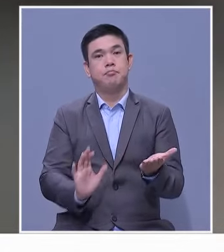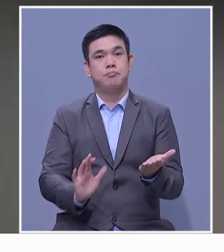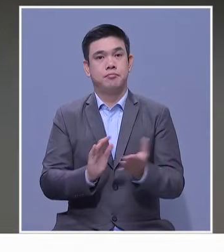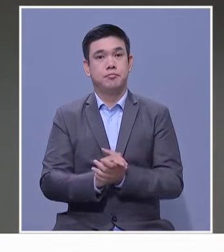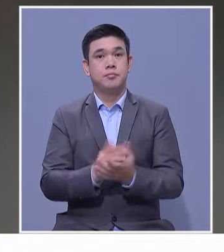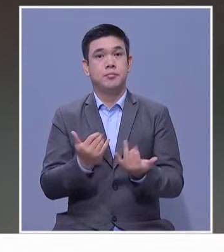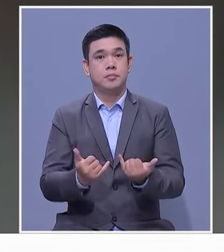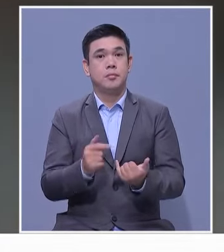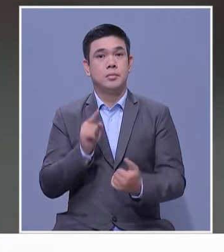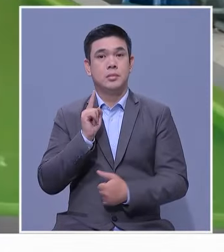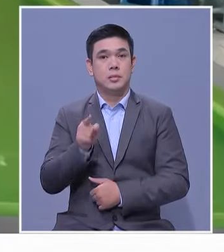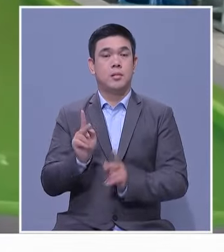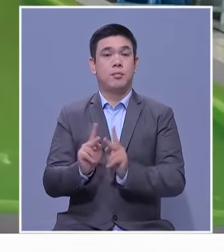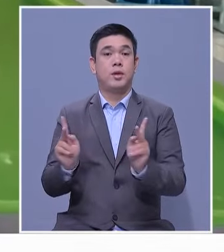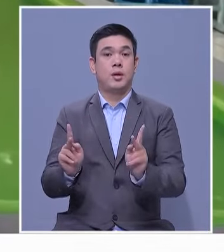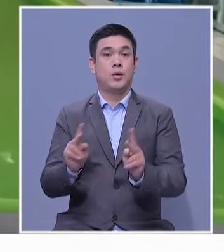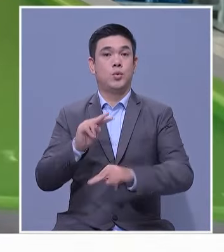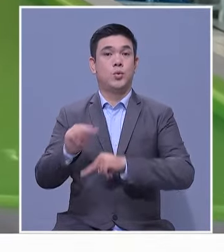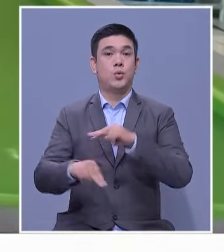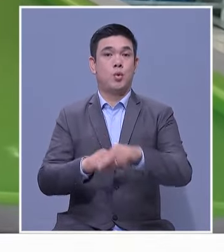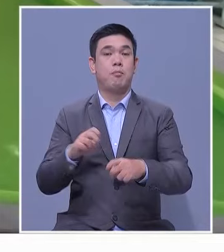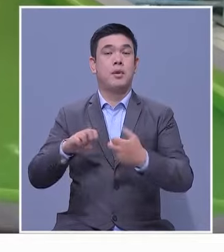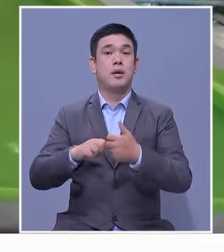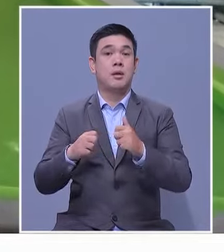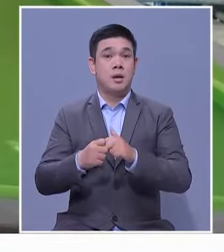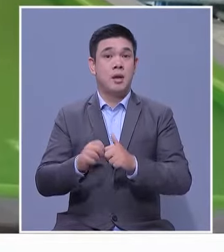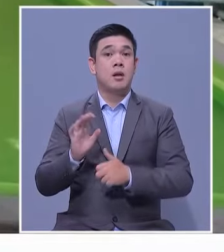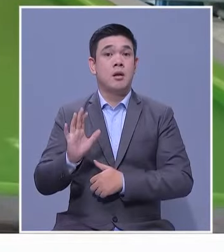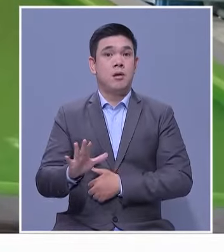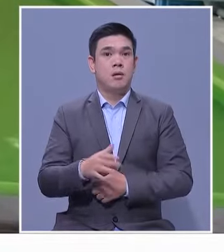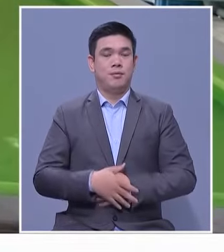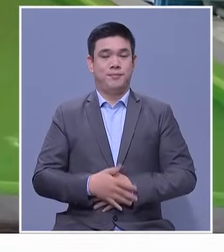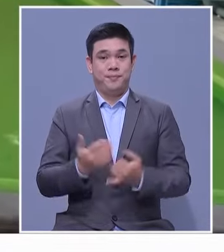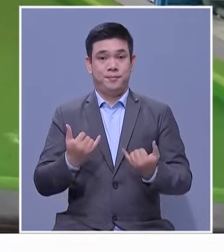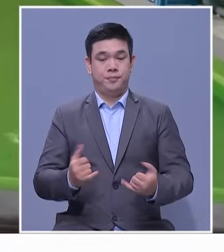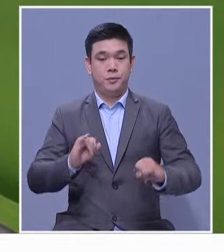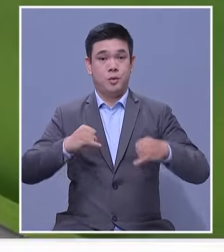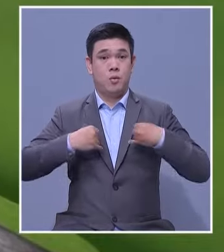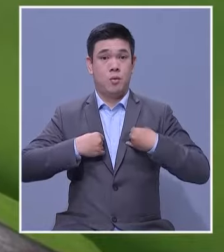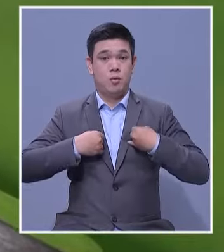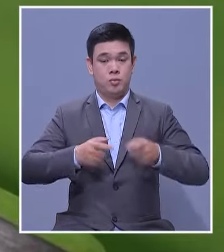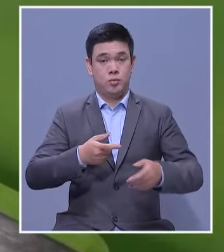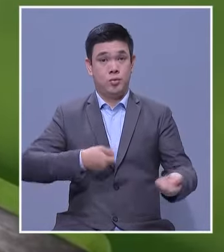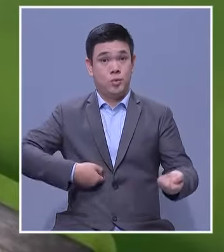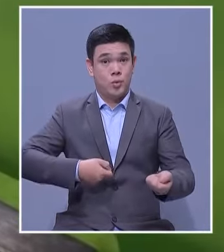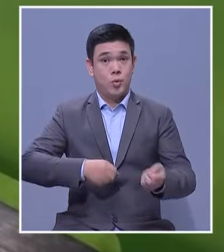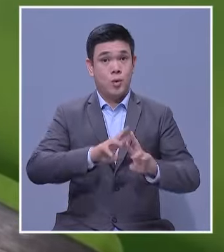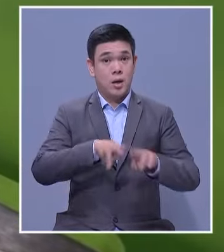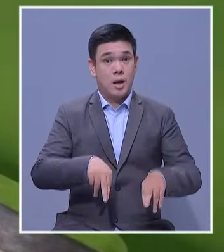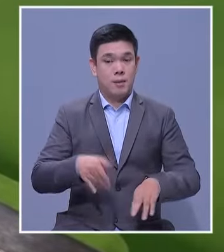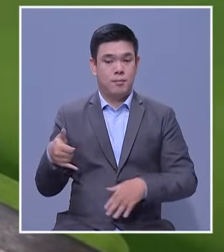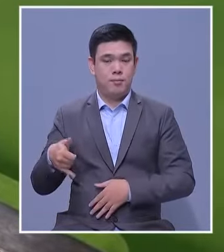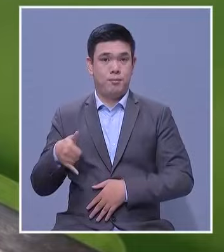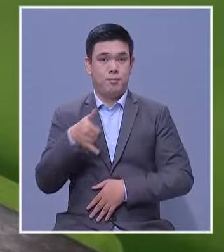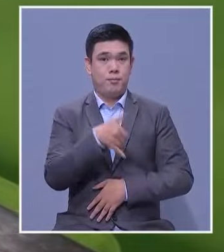พร้อมทั้งจะมีการตั้งคณะกรรมการตรวจสอบเรื่องที่เกิดขึ้นส่วนผู้เสียหายซึ่งเป็นเจ้าของโต๊ะสนุกอยู่ในระหว่างการเดินทางกลับม